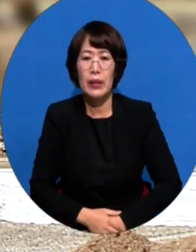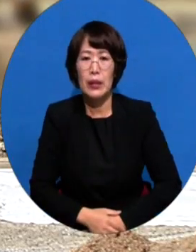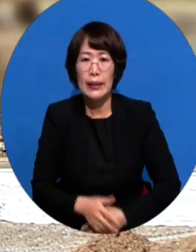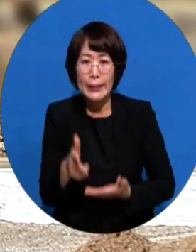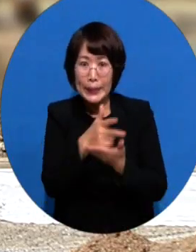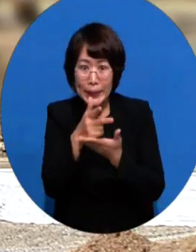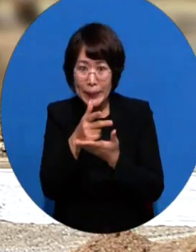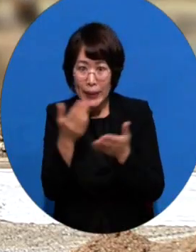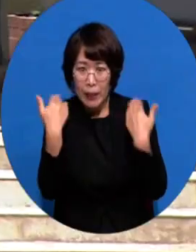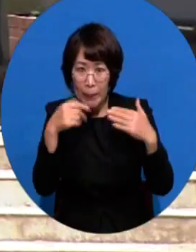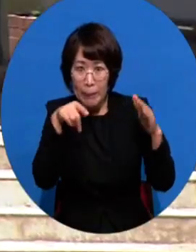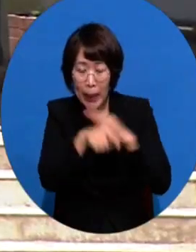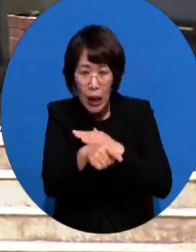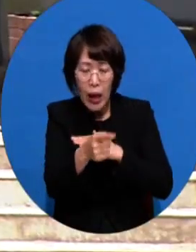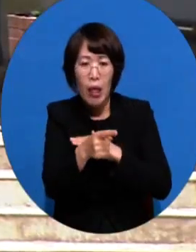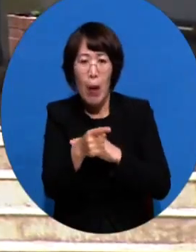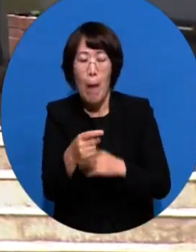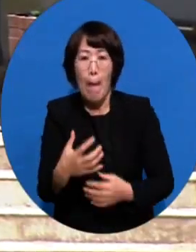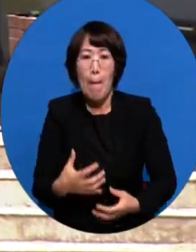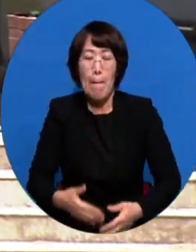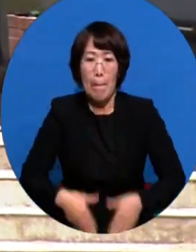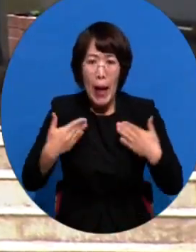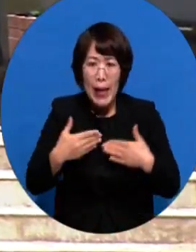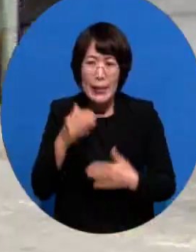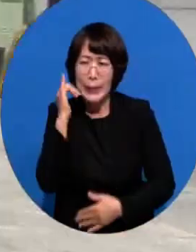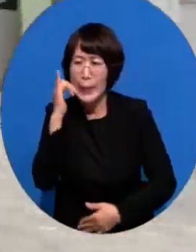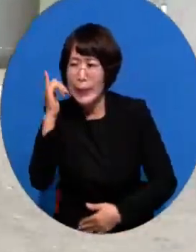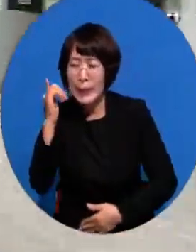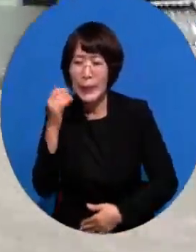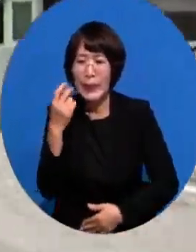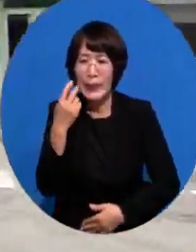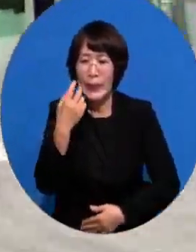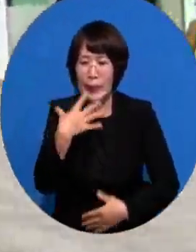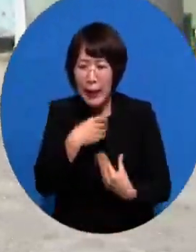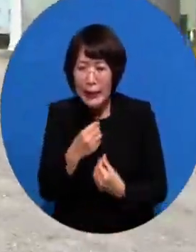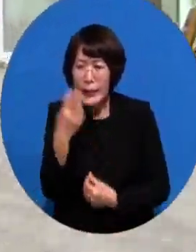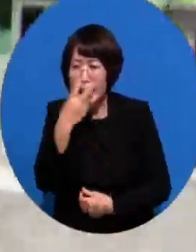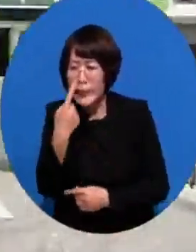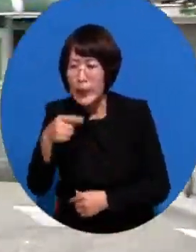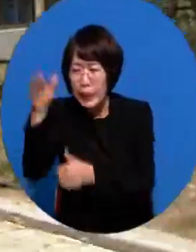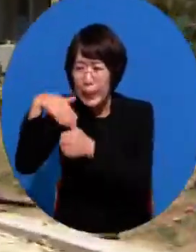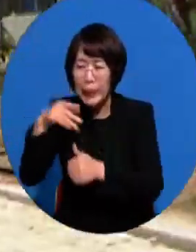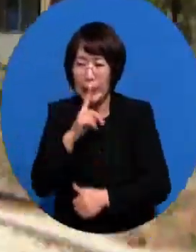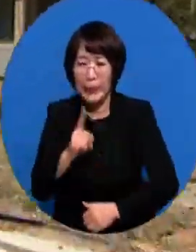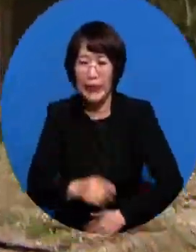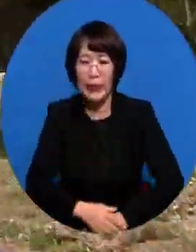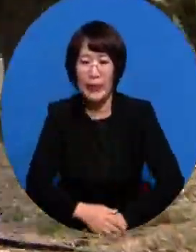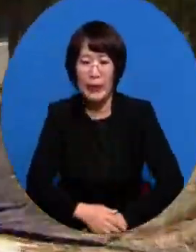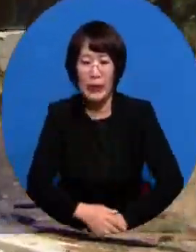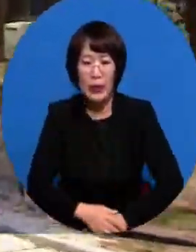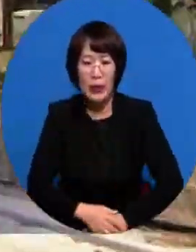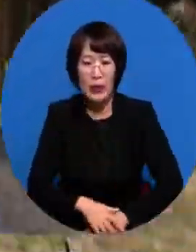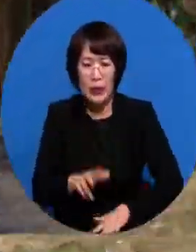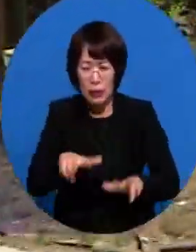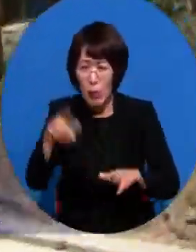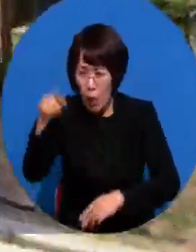취재진이 학교 안으로 들어가자 그제야 황급히 전화를 걸어 안전 지킴이를 찾습니다.